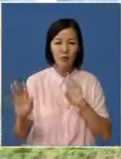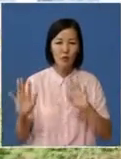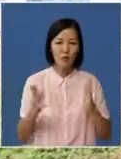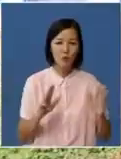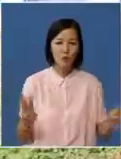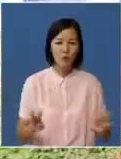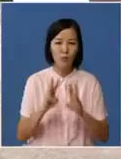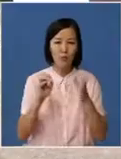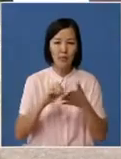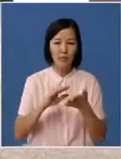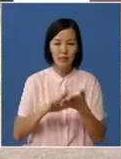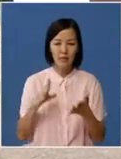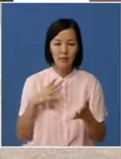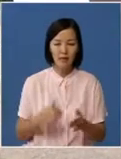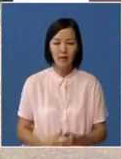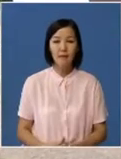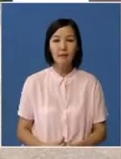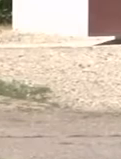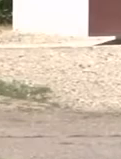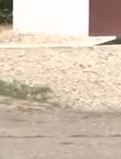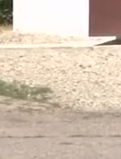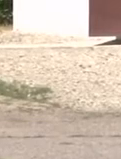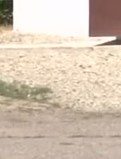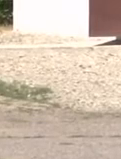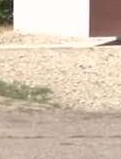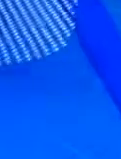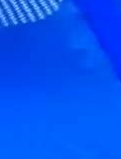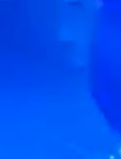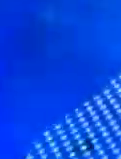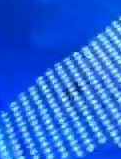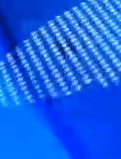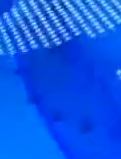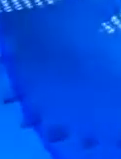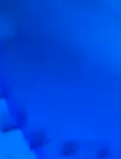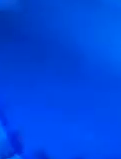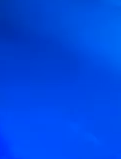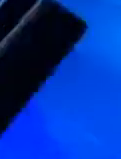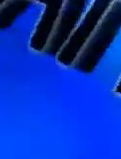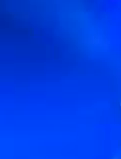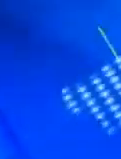тіркелген. Рахат Рахымжанов, Нұржан Мұқанов, Жетісу телеарнасы.